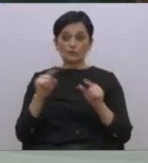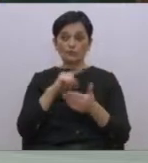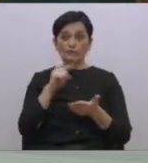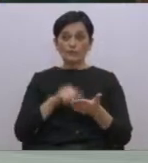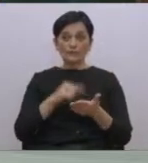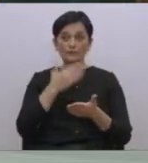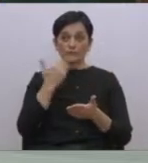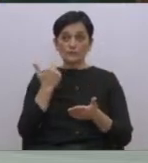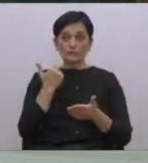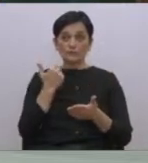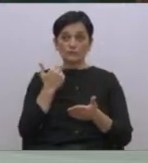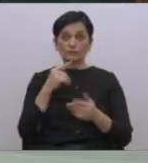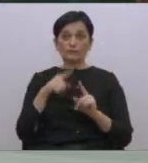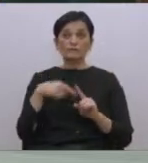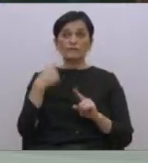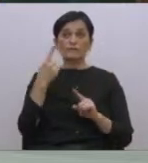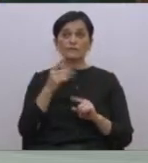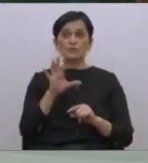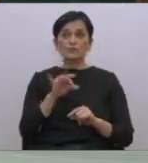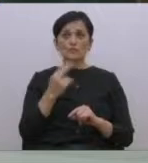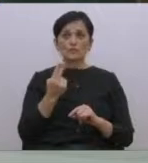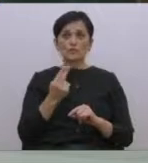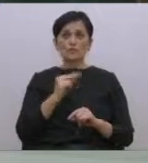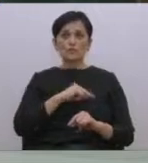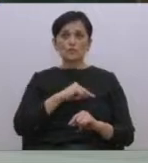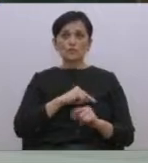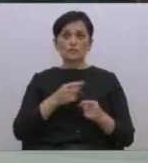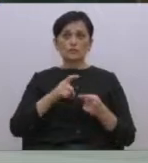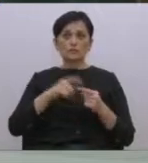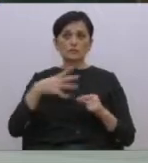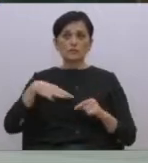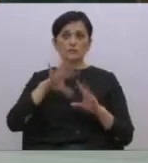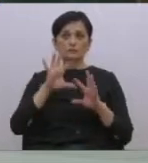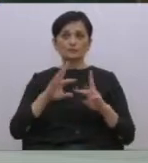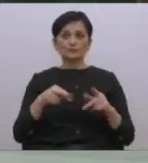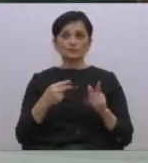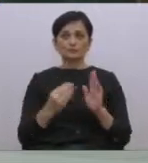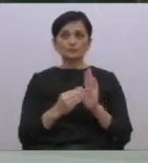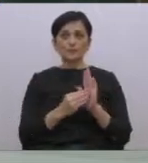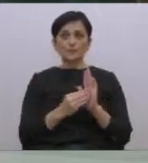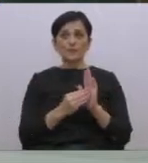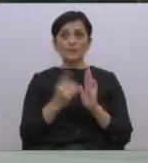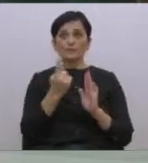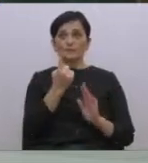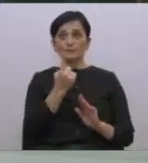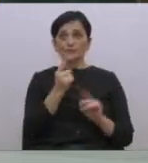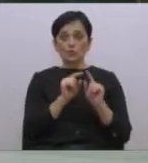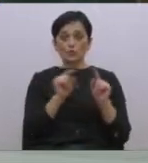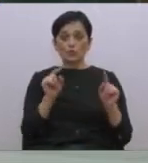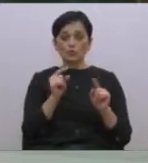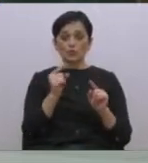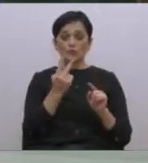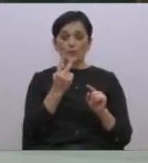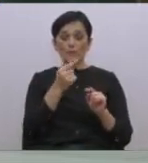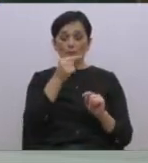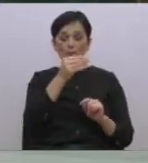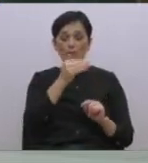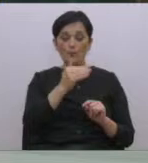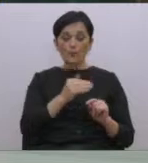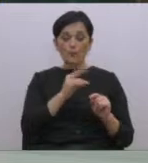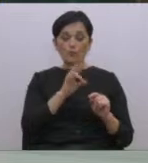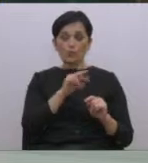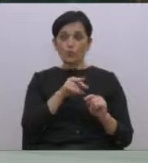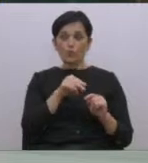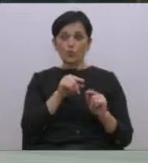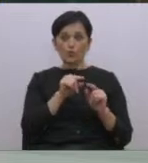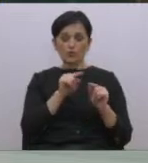kitkhvebi araris. Shemdegi sotsialuri mushaobis shesakhe sakartvelos kanushtsvleba. Pirul muhlis, pirul meore punctan, araris kitkhvebi,